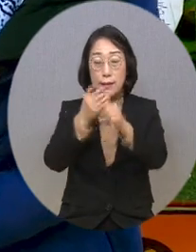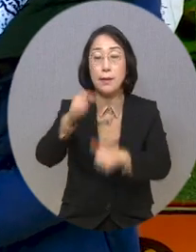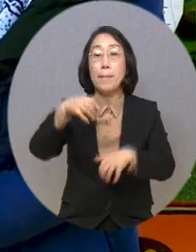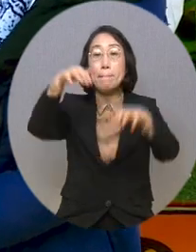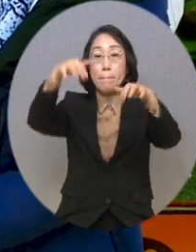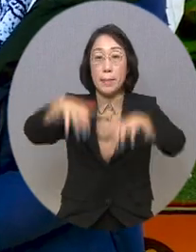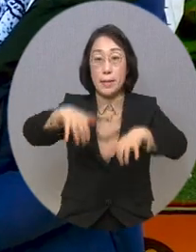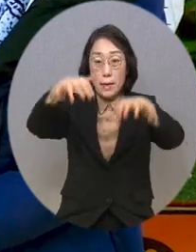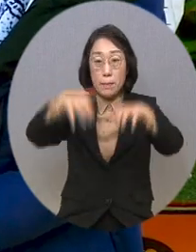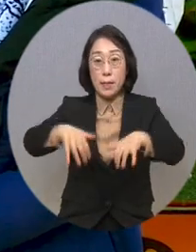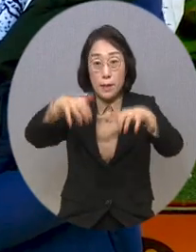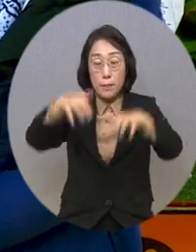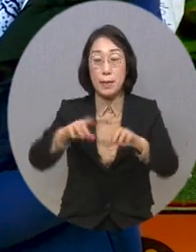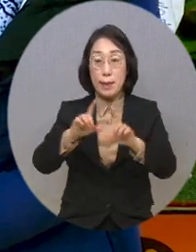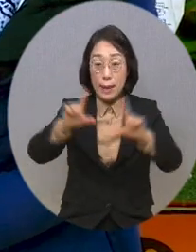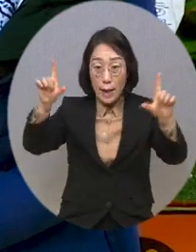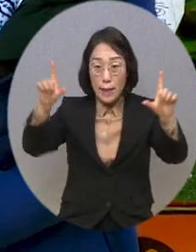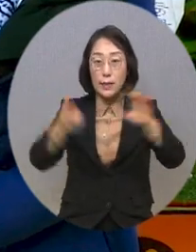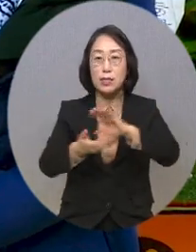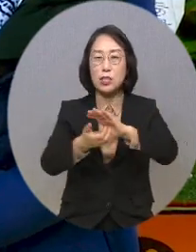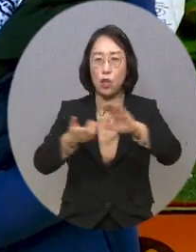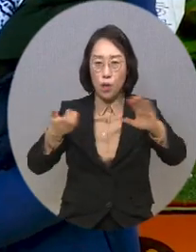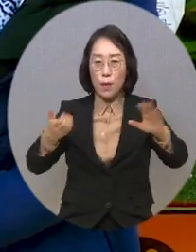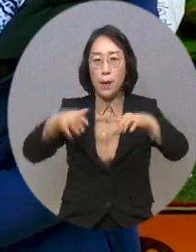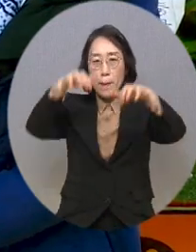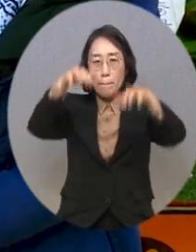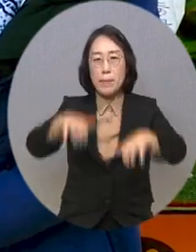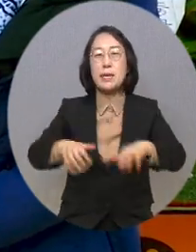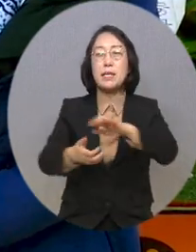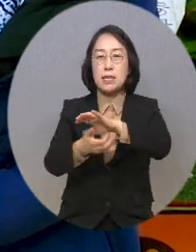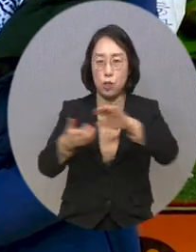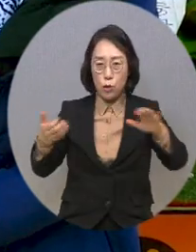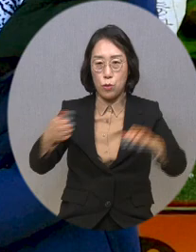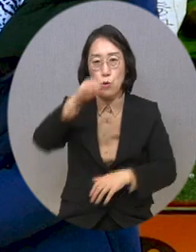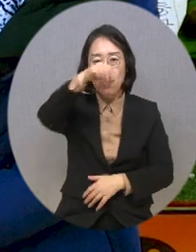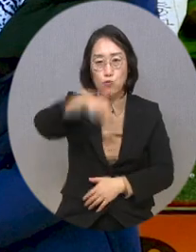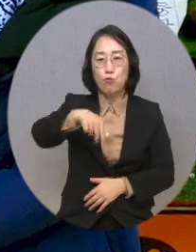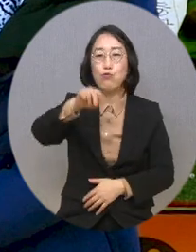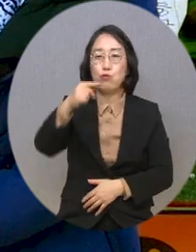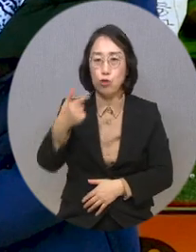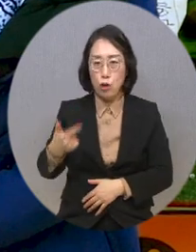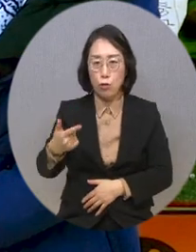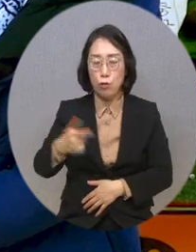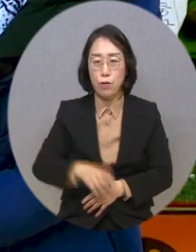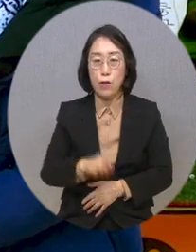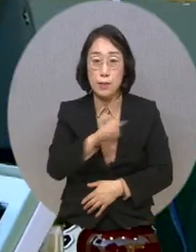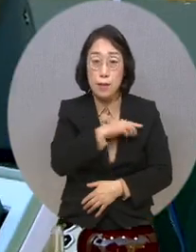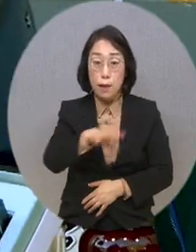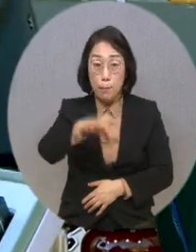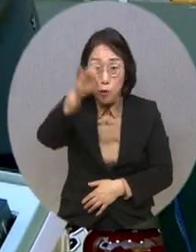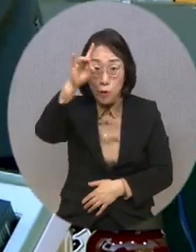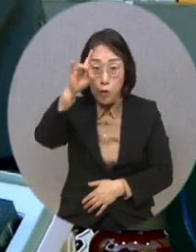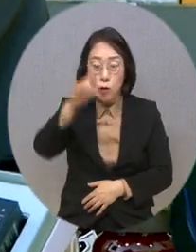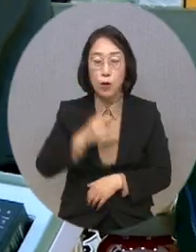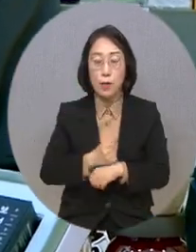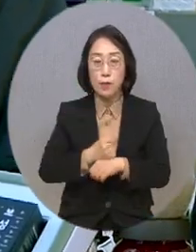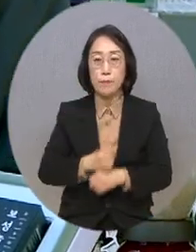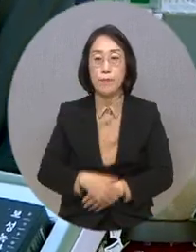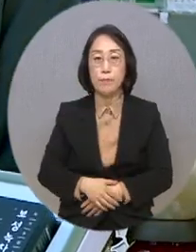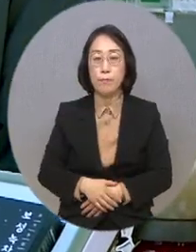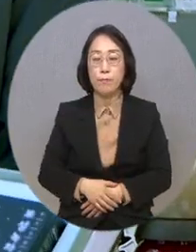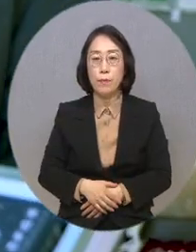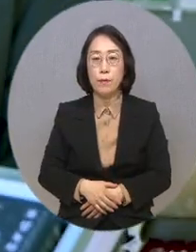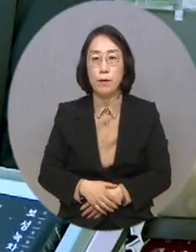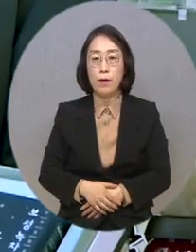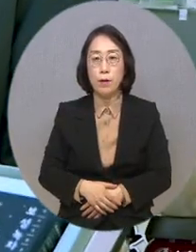하는데요. 그 전에 딴다 해서 이제 우전이라는 제품인데요. 가장 먼저 따는 차로 우전이라 했잖아요. 네.